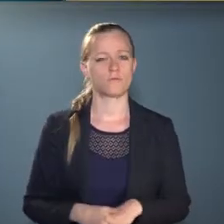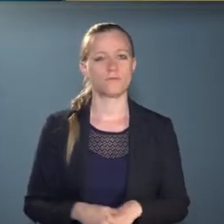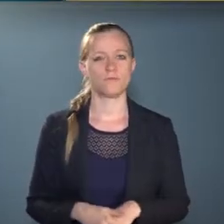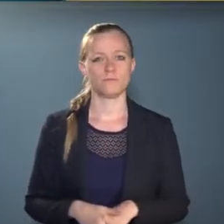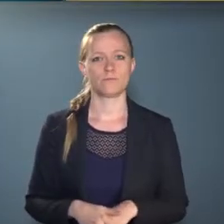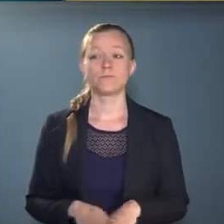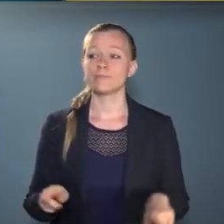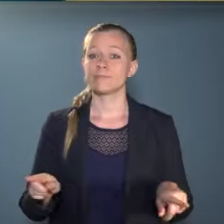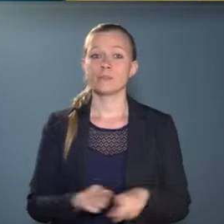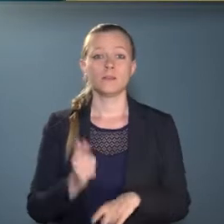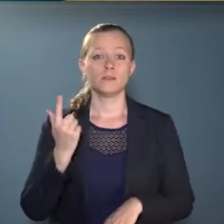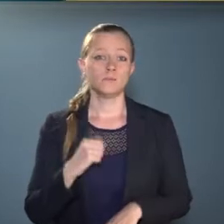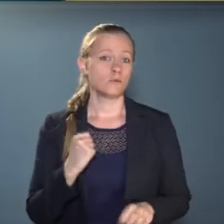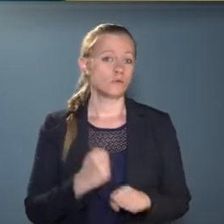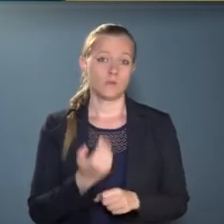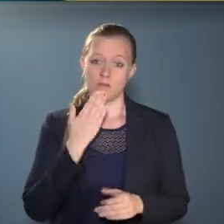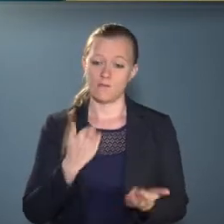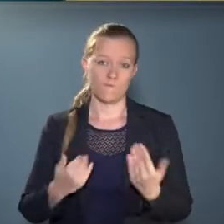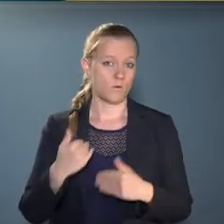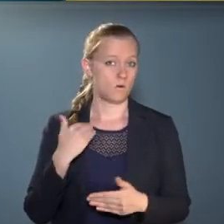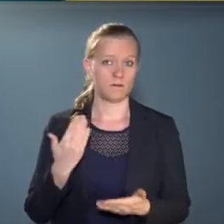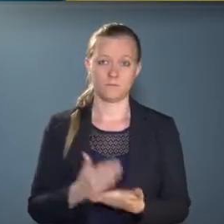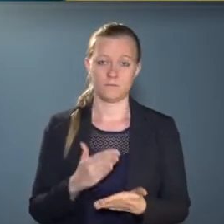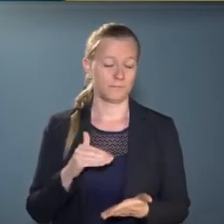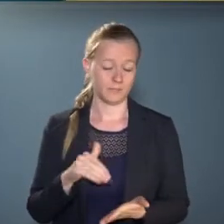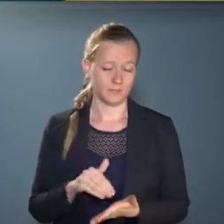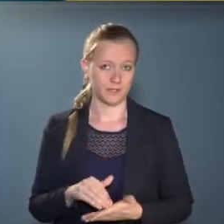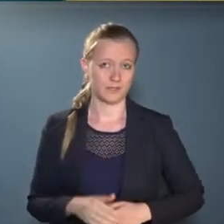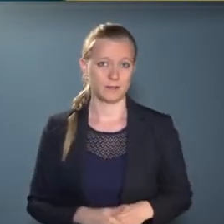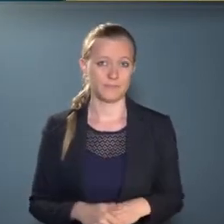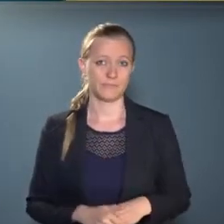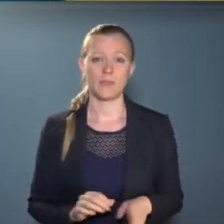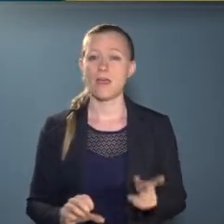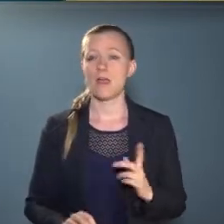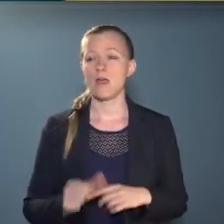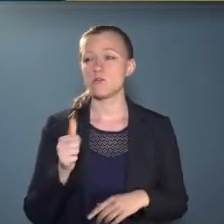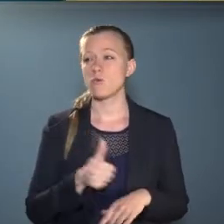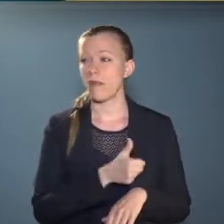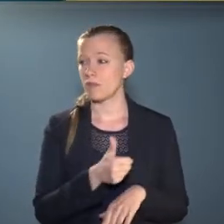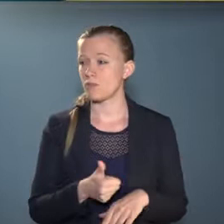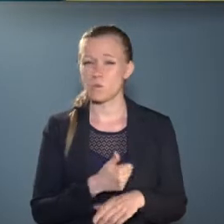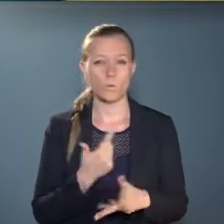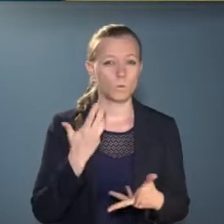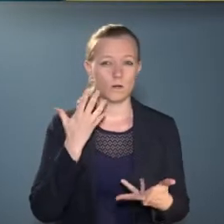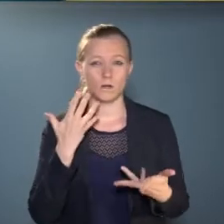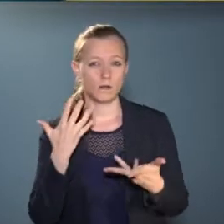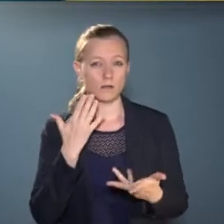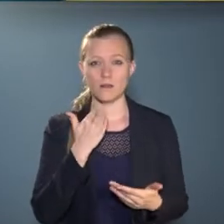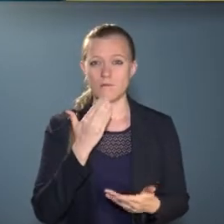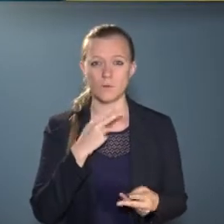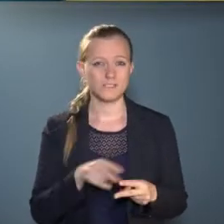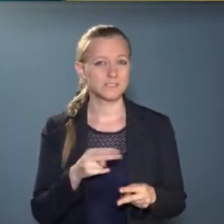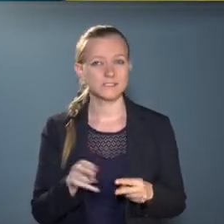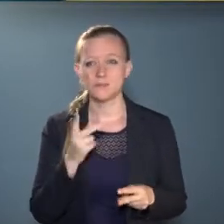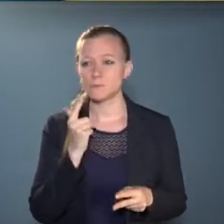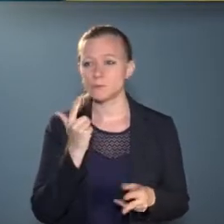hát ilyen típusú munkát nem csináltunk még. Megmondom őszintén, az első egy órában nem is nagyon volt tiszta az,